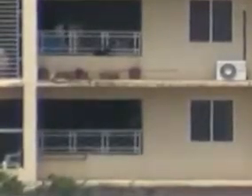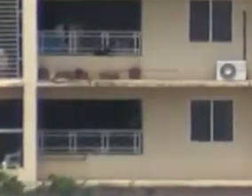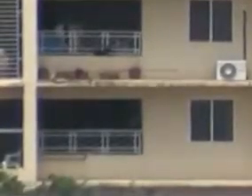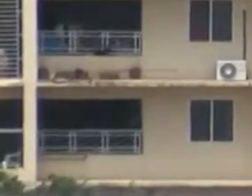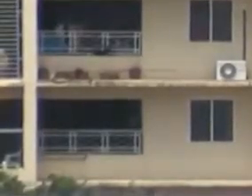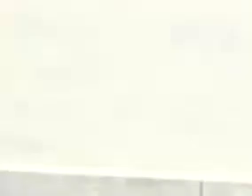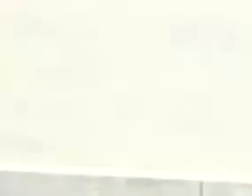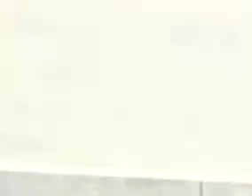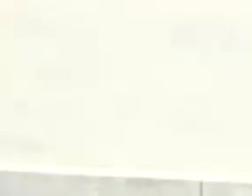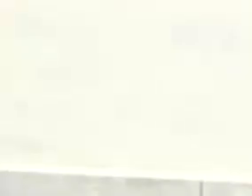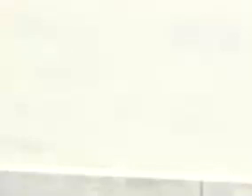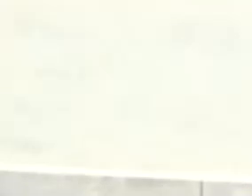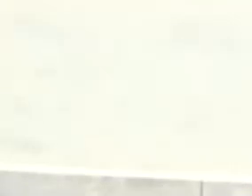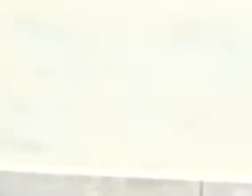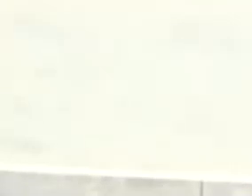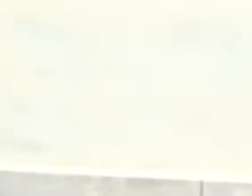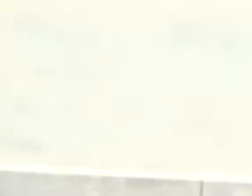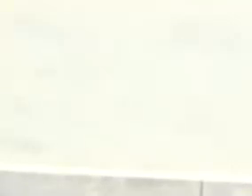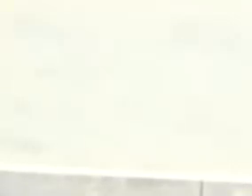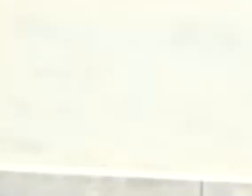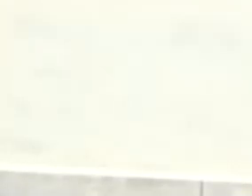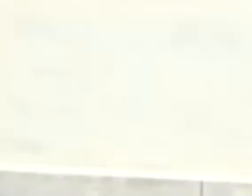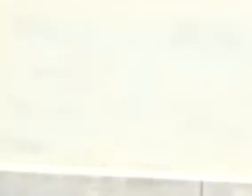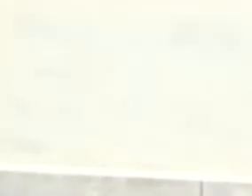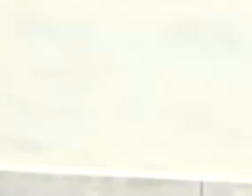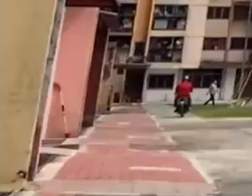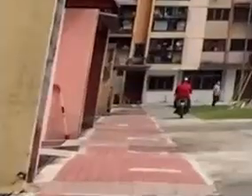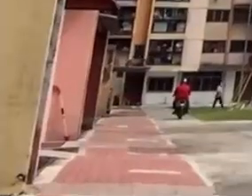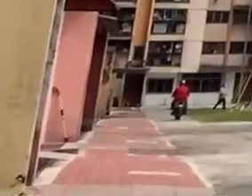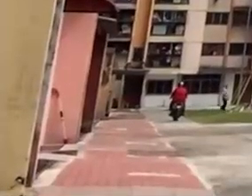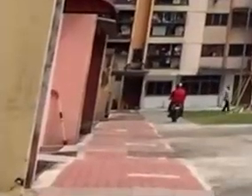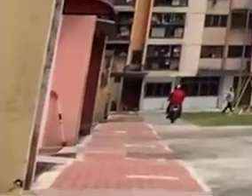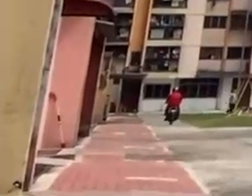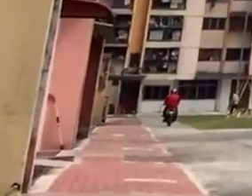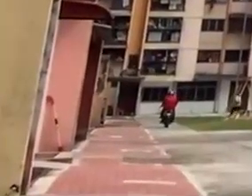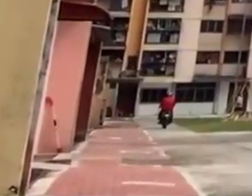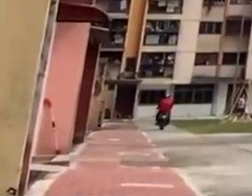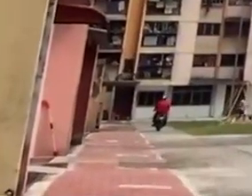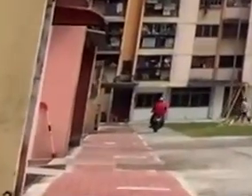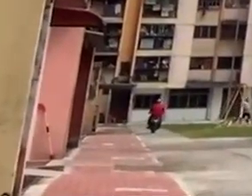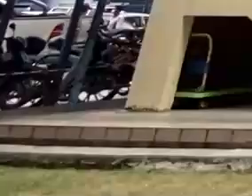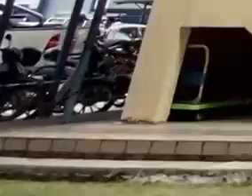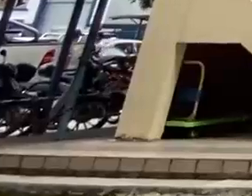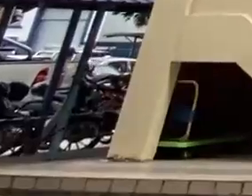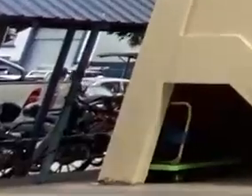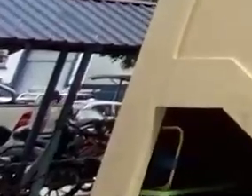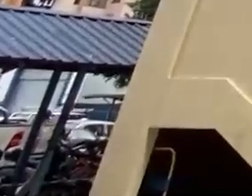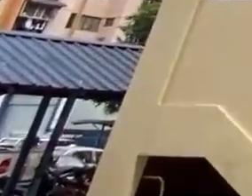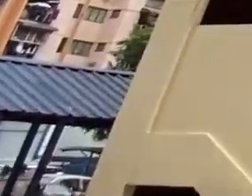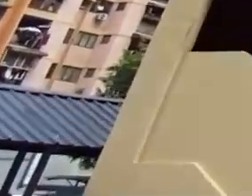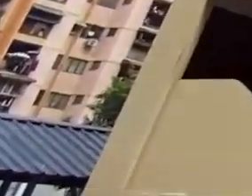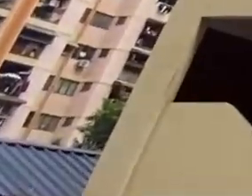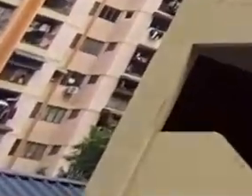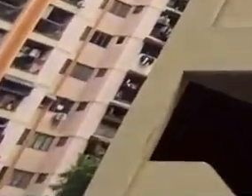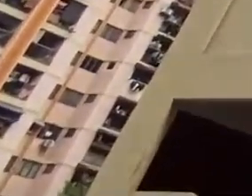pemulihan. Yang keenam, melaksanakan pemulihan projek-projek perumahan swasta terbengkalai terutama di kategori kos rendah dan sederhana rendah